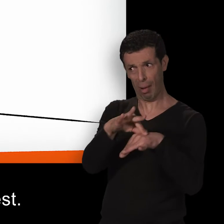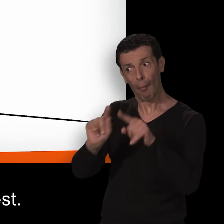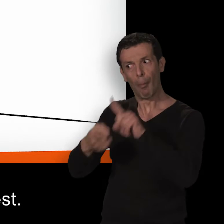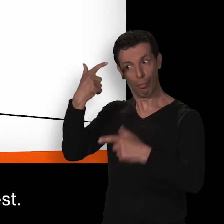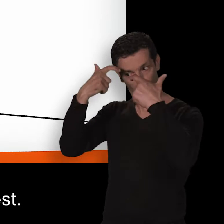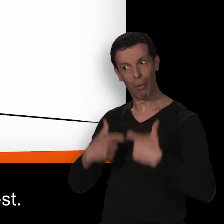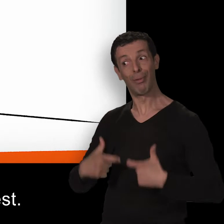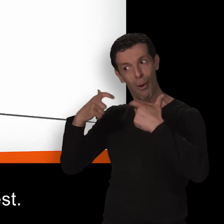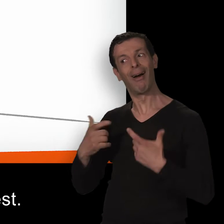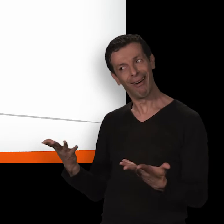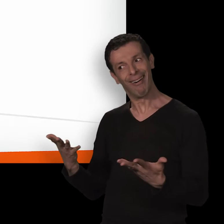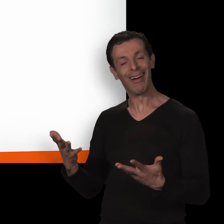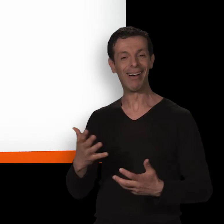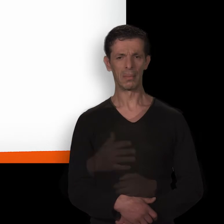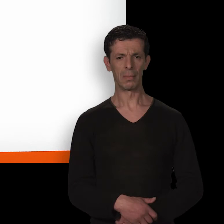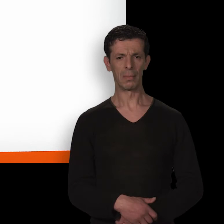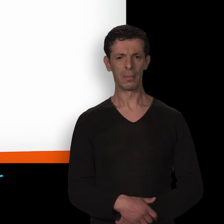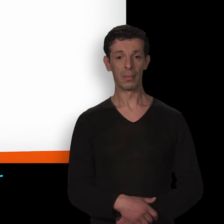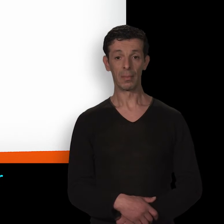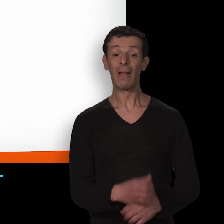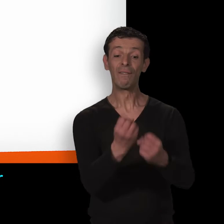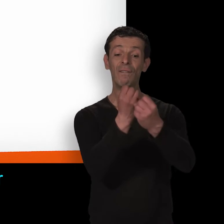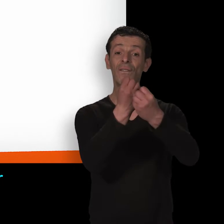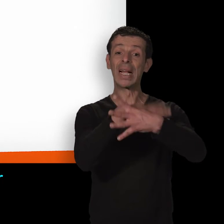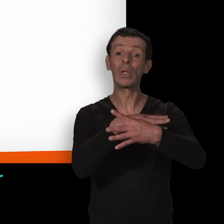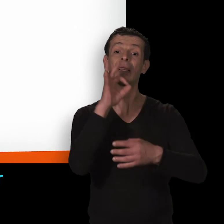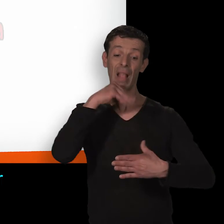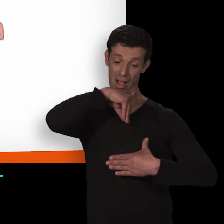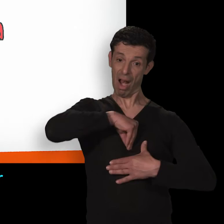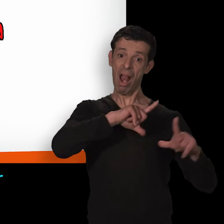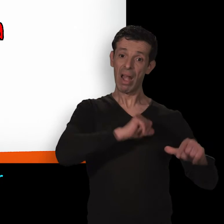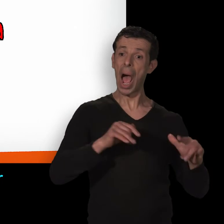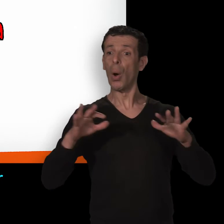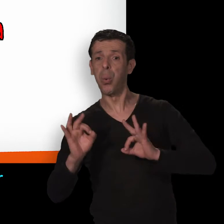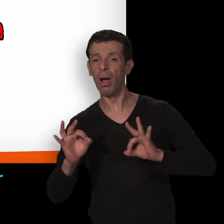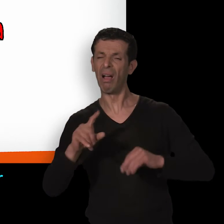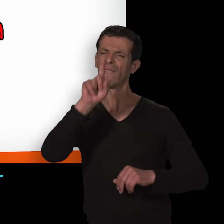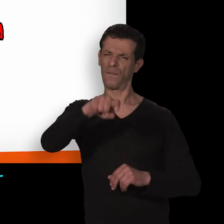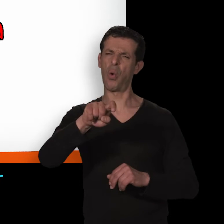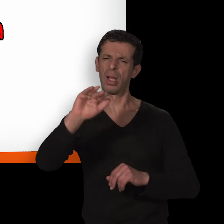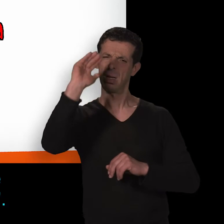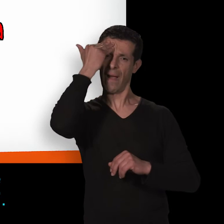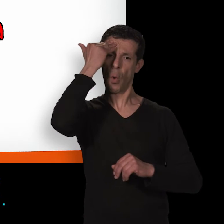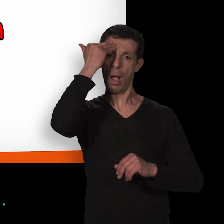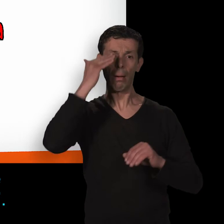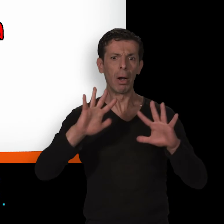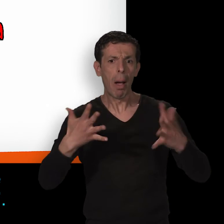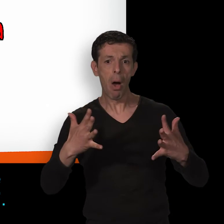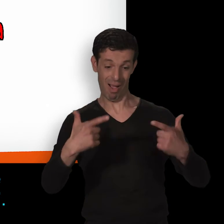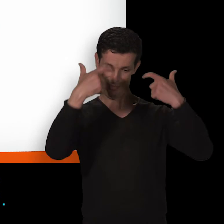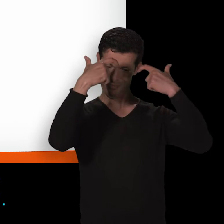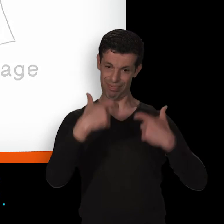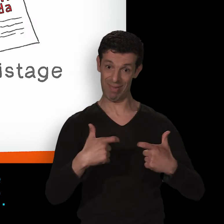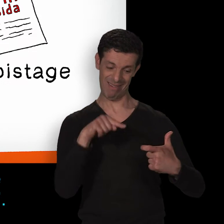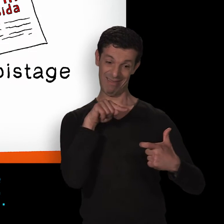important, je viens avec toi faire le test. Oui, il est important de savoir si on a le virus du sida ou pas. Pour savoir si on a le